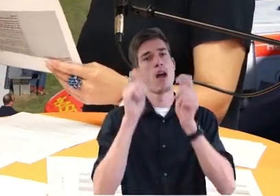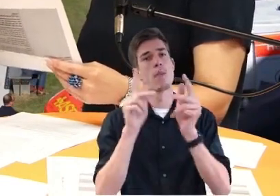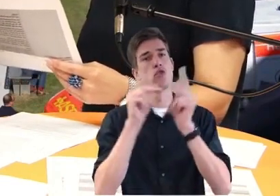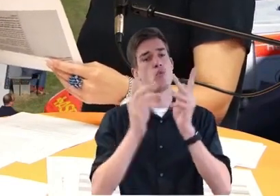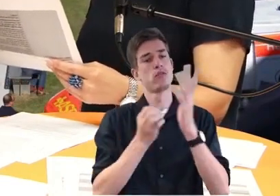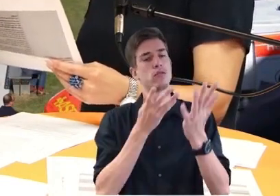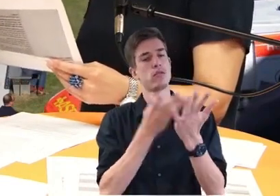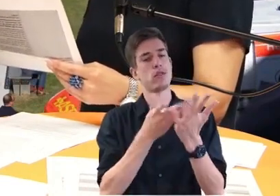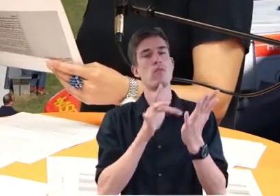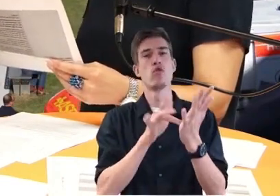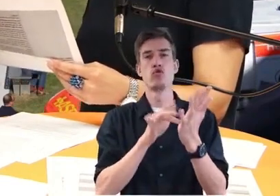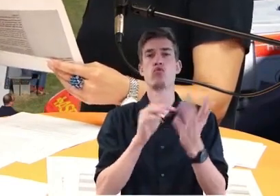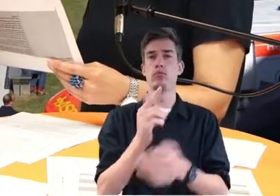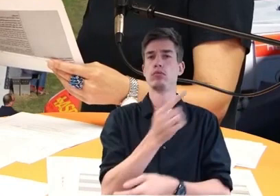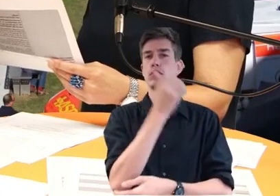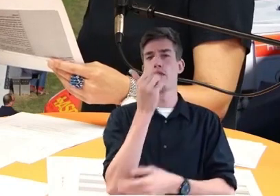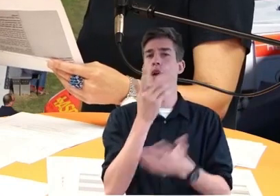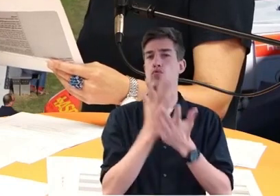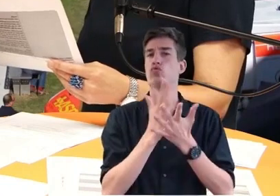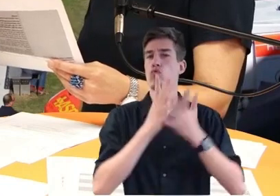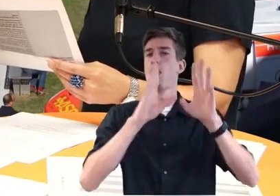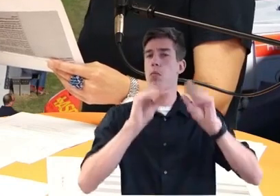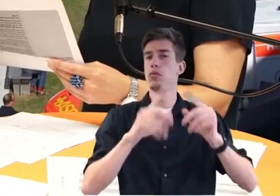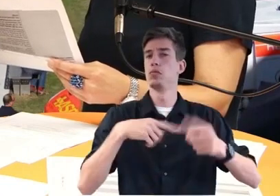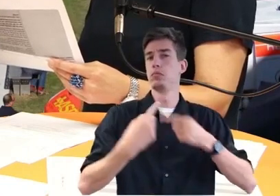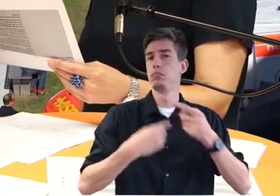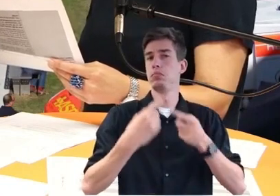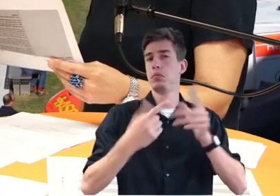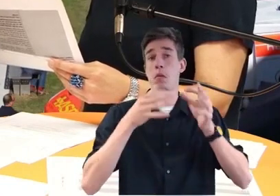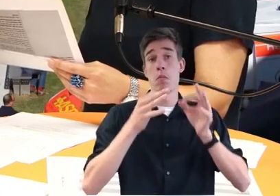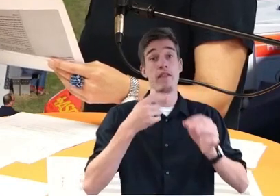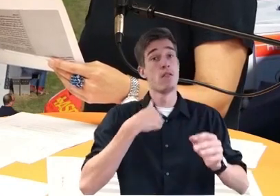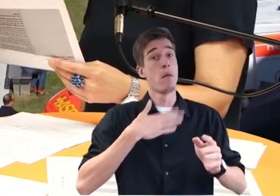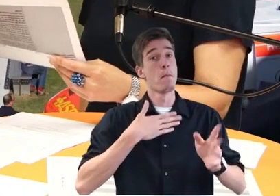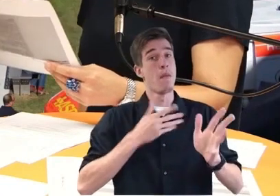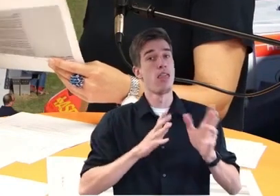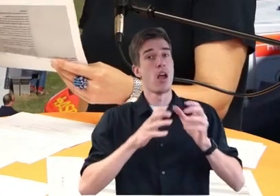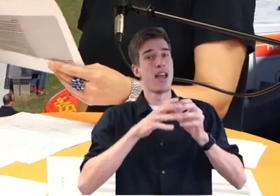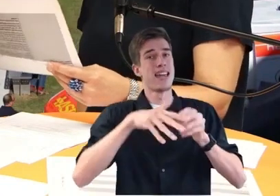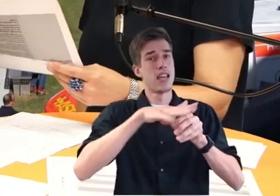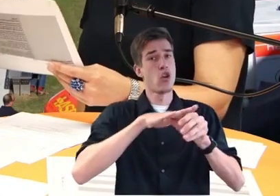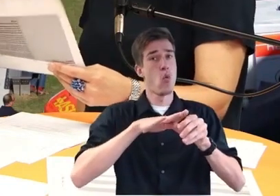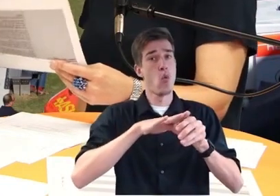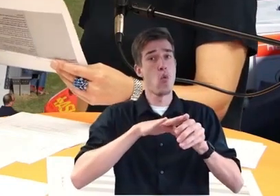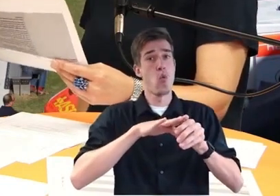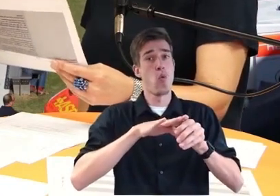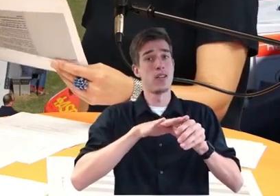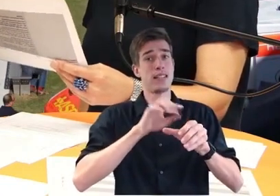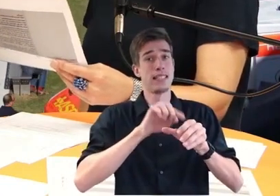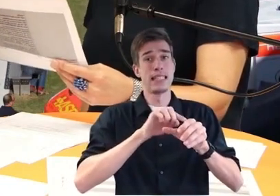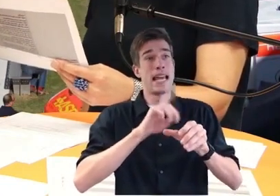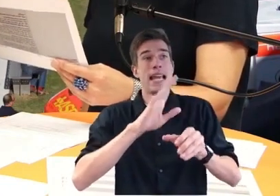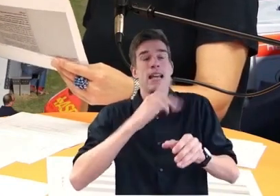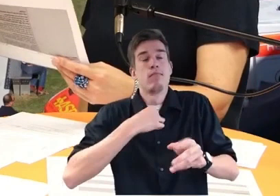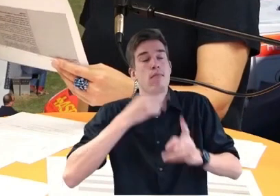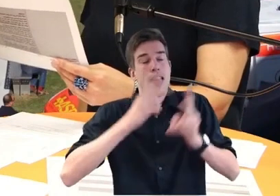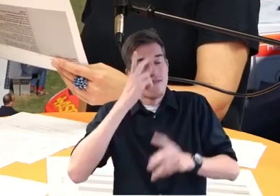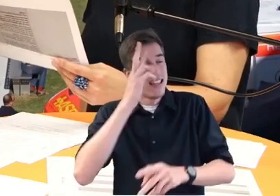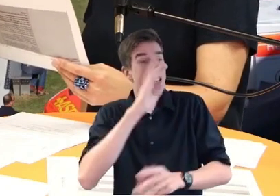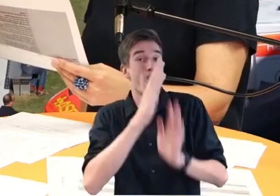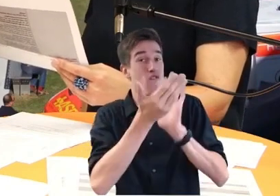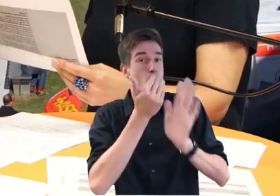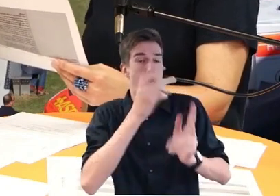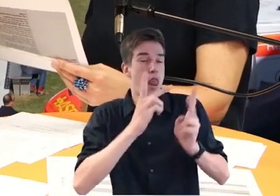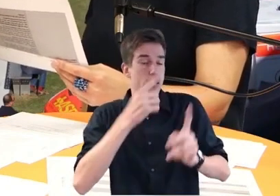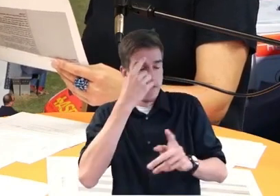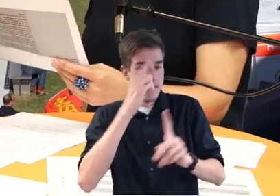ist seit 2 Jahren in Kraft. Man hört jedoch, zumindest in unserer Region, die ich nicht nachvollziehen kann, weil ich nicht weiß, woher Stefan D. kommt,